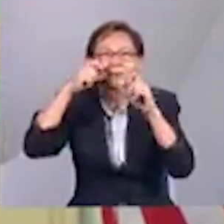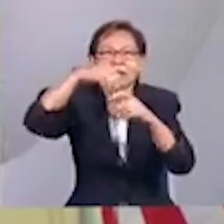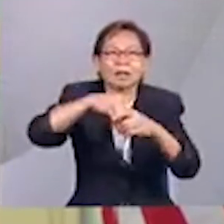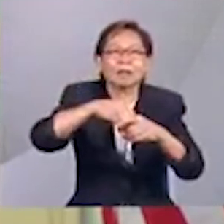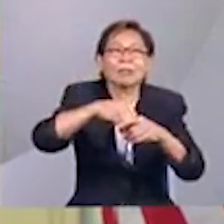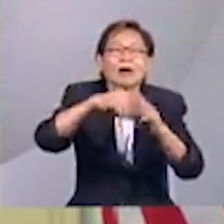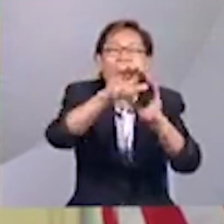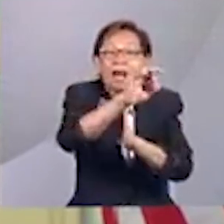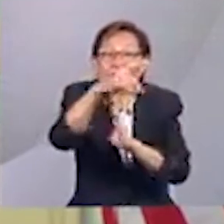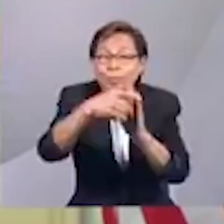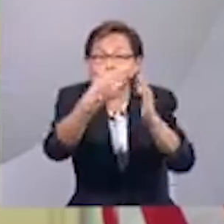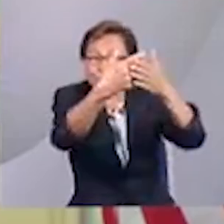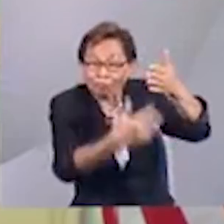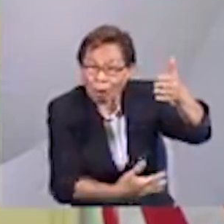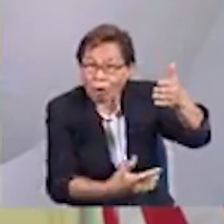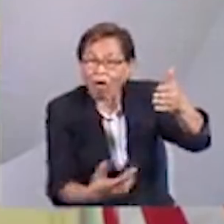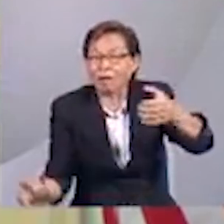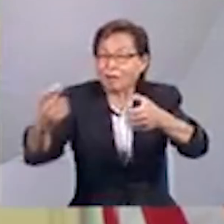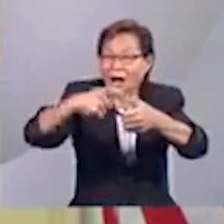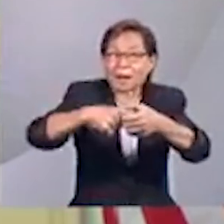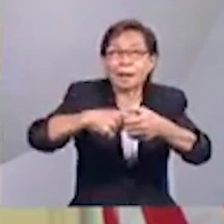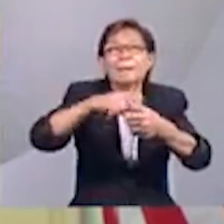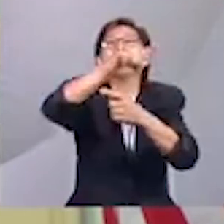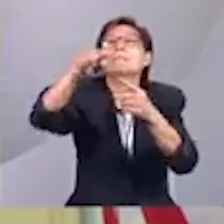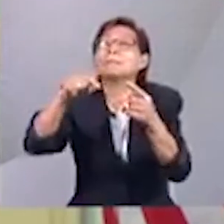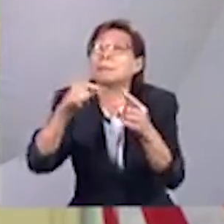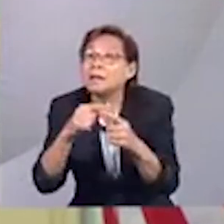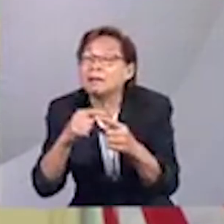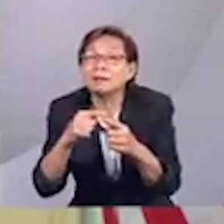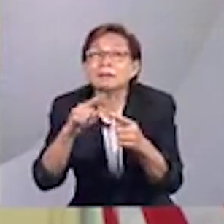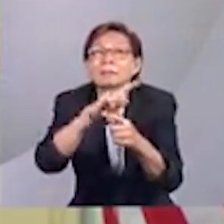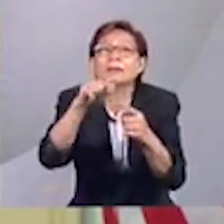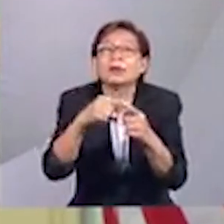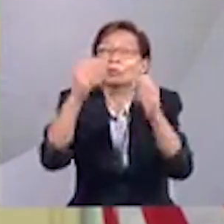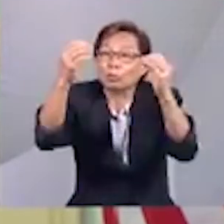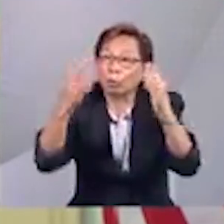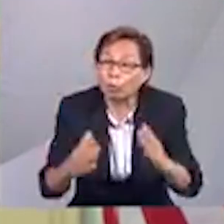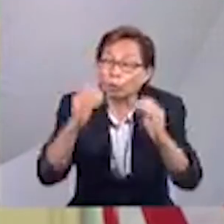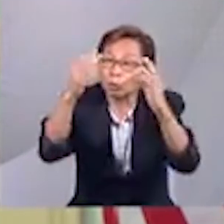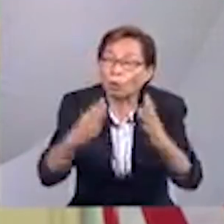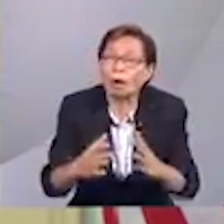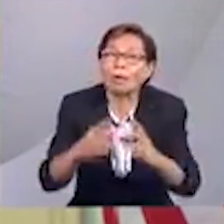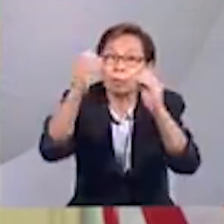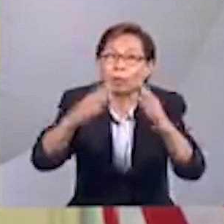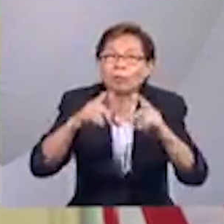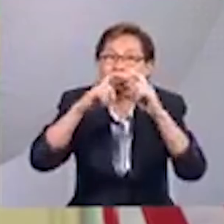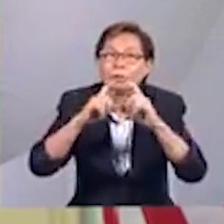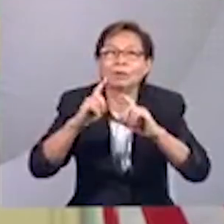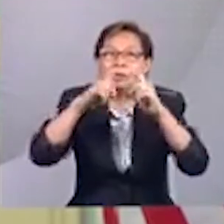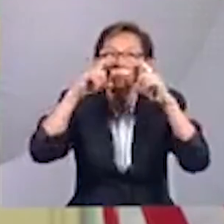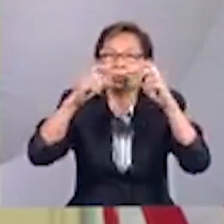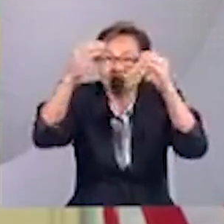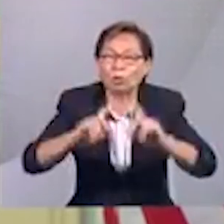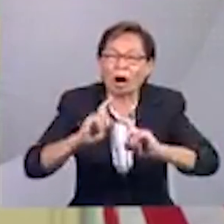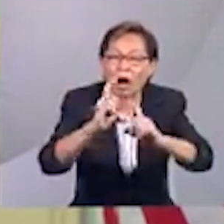ini kita sebut berkaitan dengan keadaan bila yang mana guru akan memberikan pelitup muka kepada